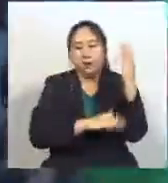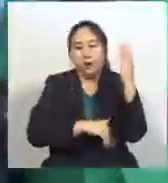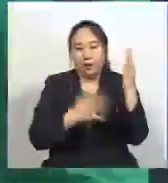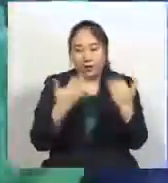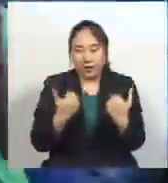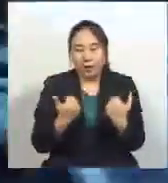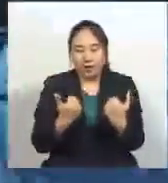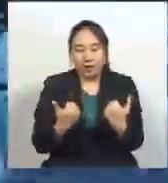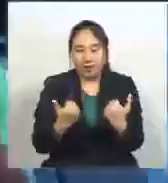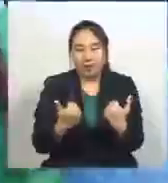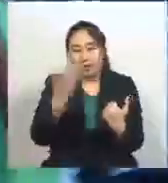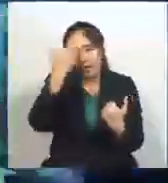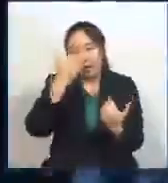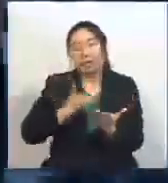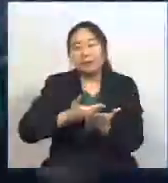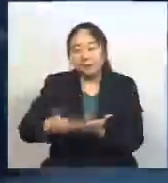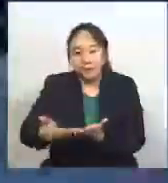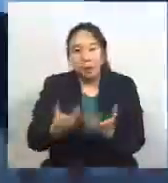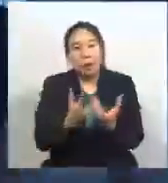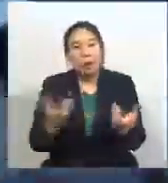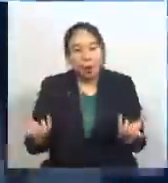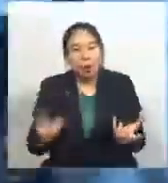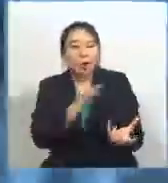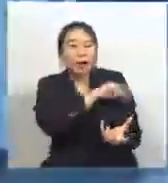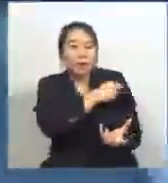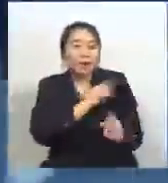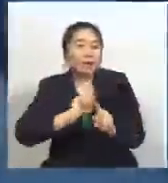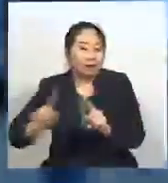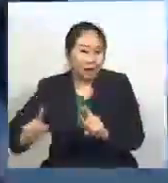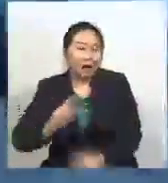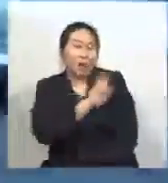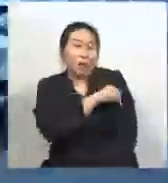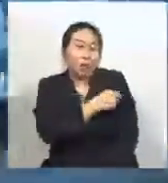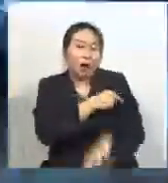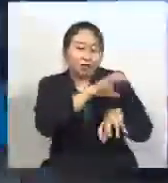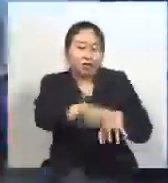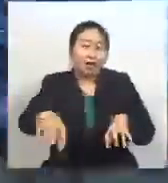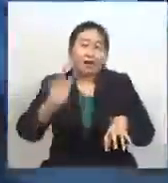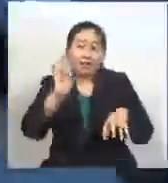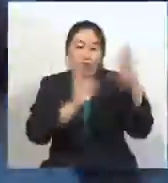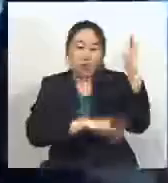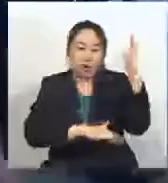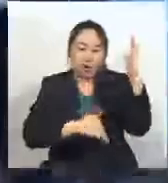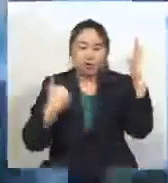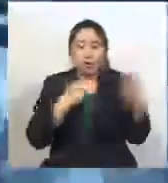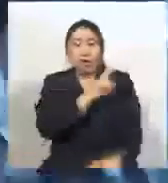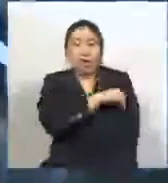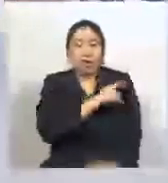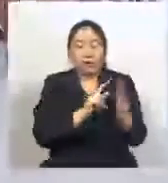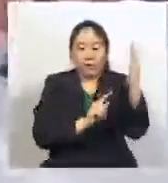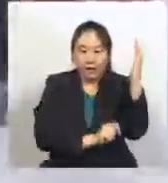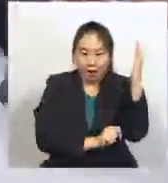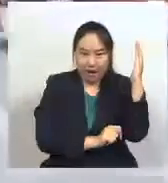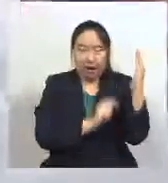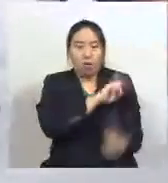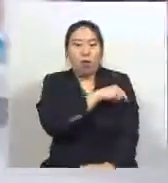ครั้งนี้นะคะก็เพื่อจัดซื้อเครื่องมือและอุปกรณ์ทางการแพทย์ให้แก่7โรงพยาบาลภาคใต้ได้แก่โรงพยาบาลตรัง